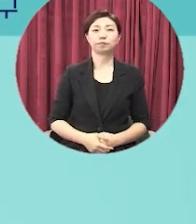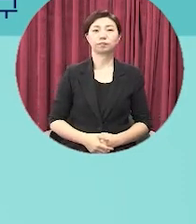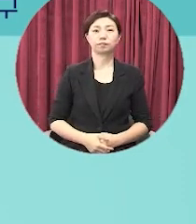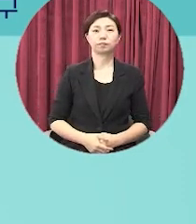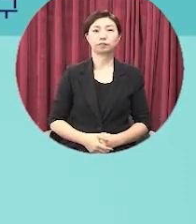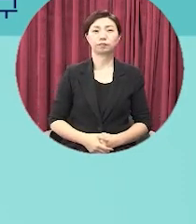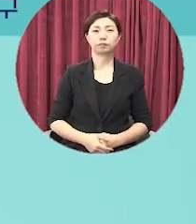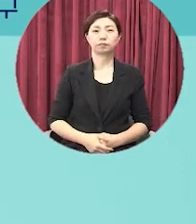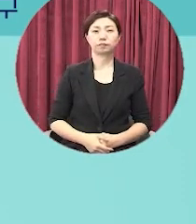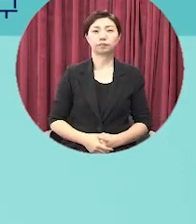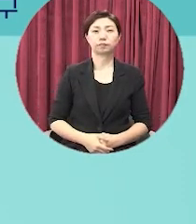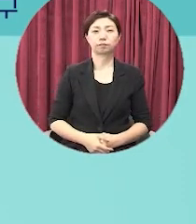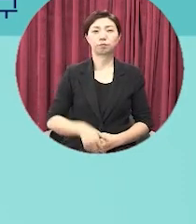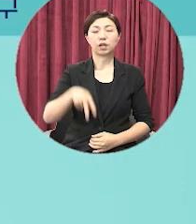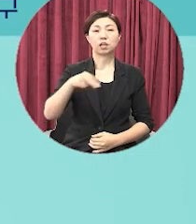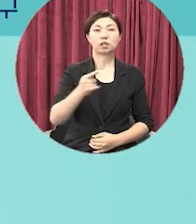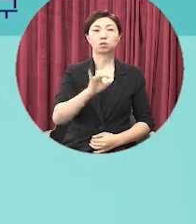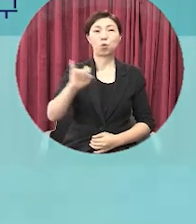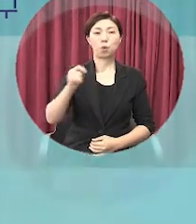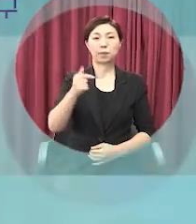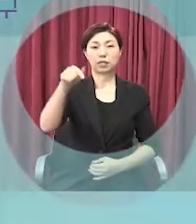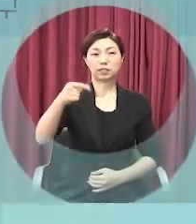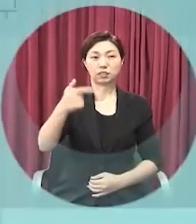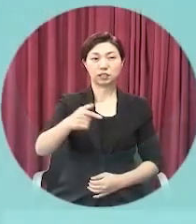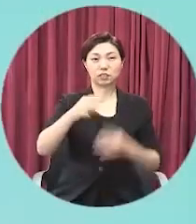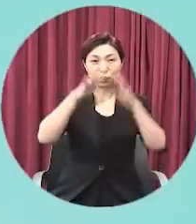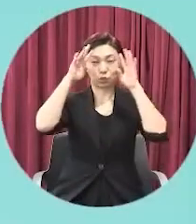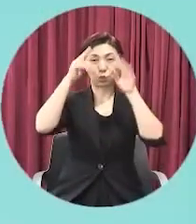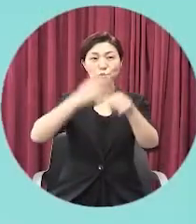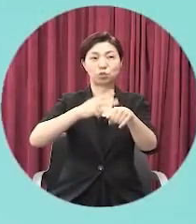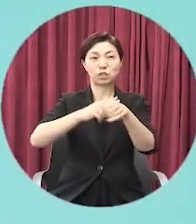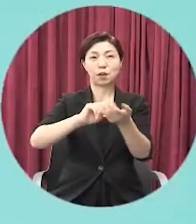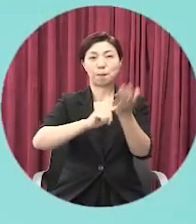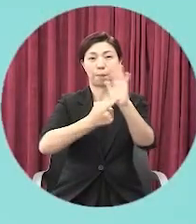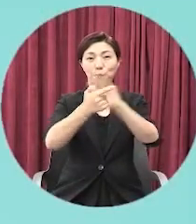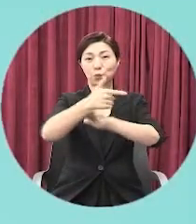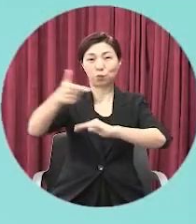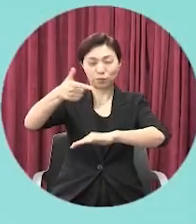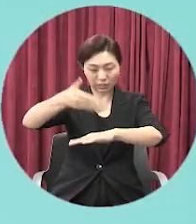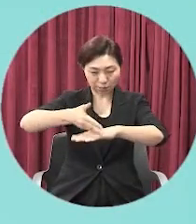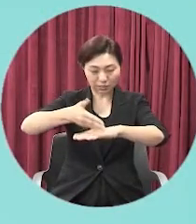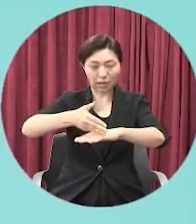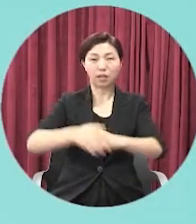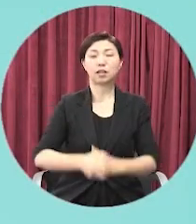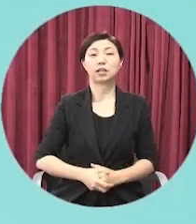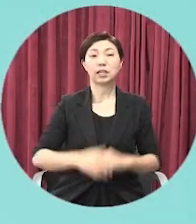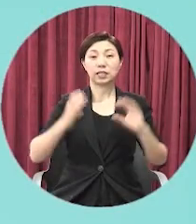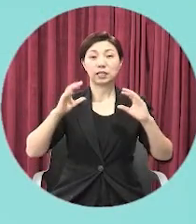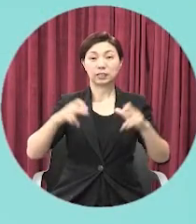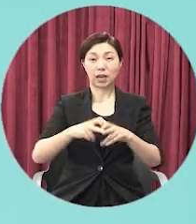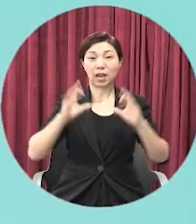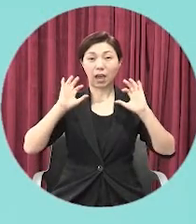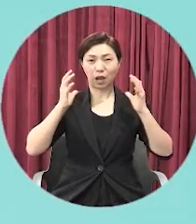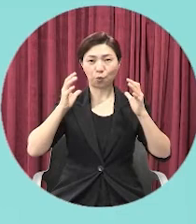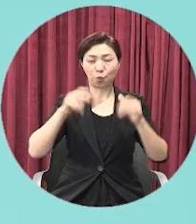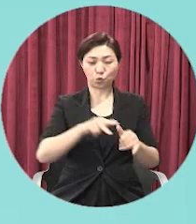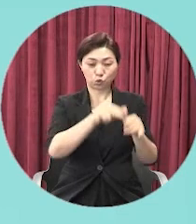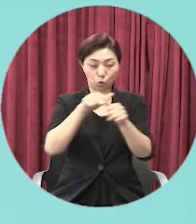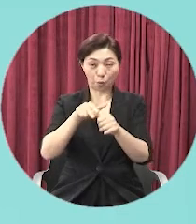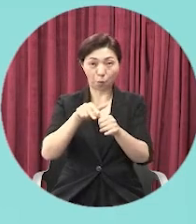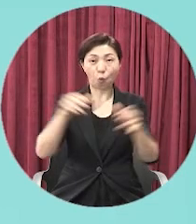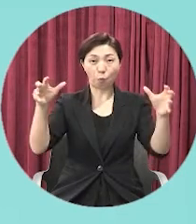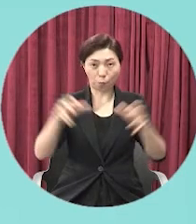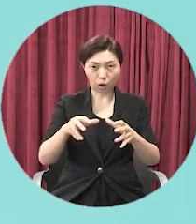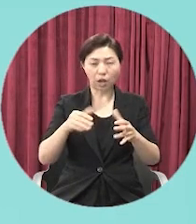에 성령이 예수님 4 발표 감사합니다 그 장애아동의 데이터를 놓으면서 또